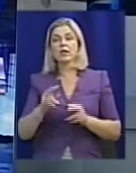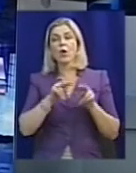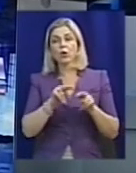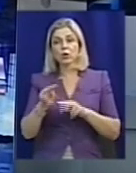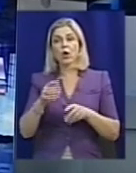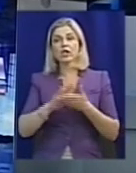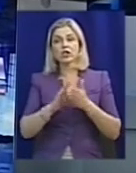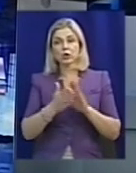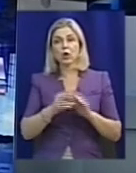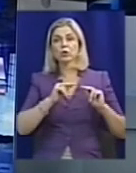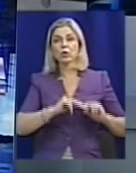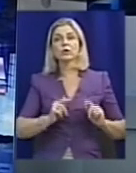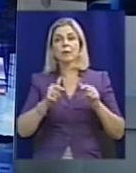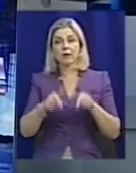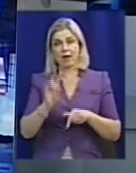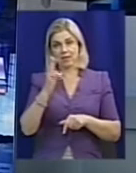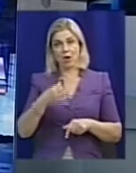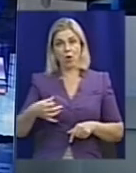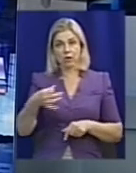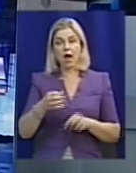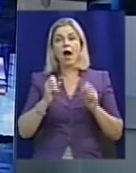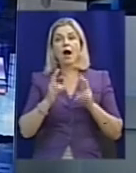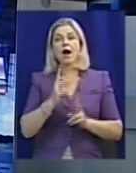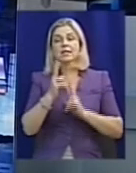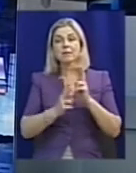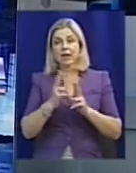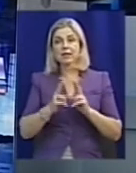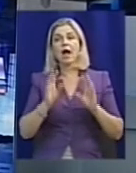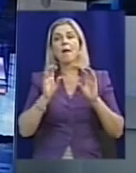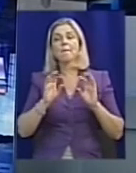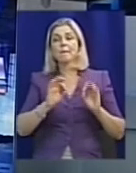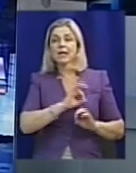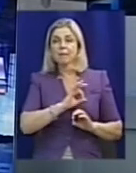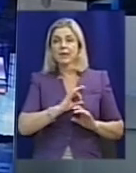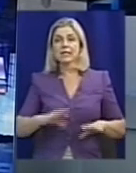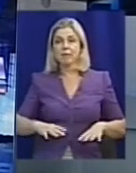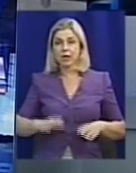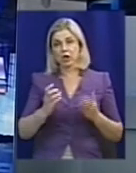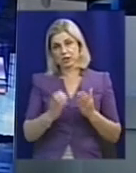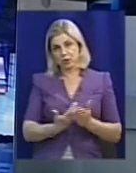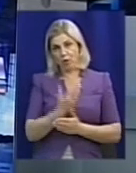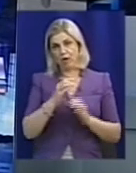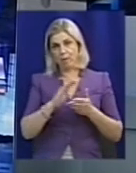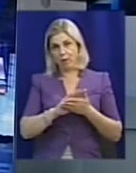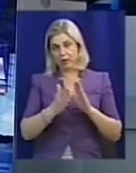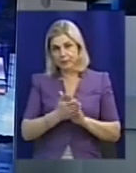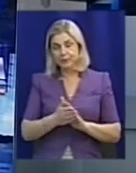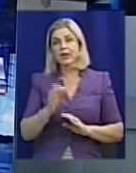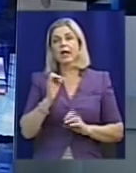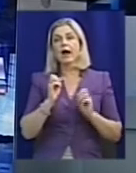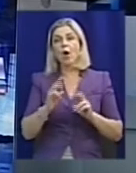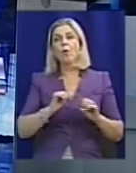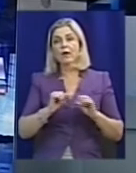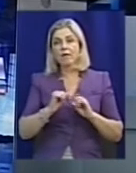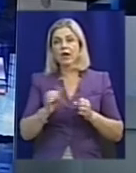із працевлаштуванням на Миколаївщині? Наскільки змінилися права інспекторів праці з новим порядком? Та як управління бореться із